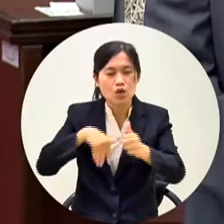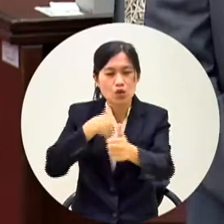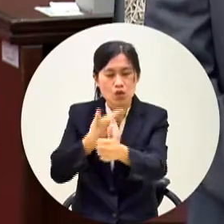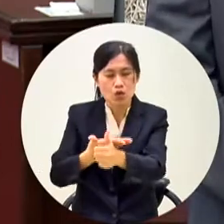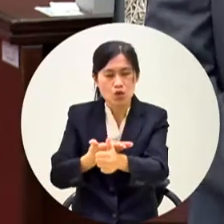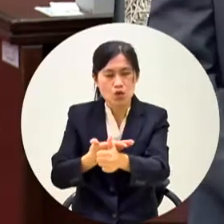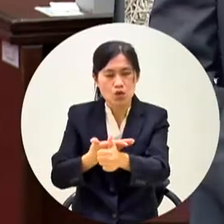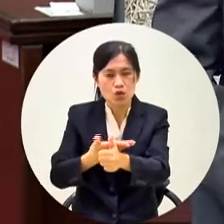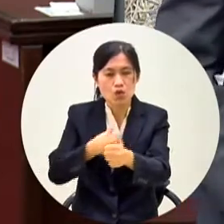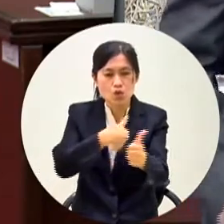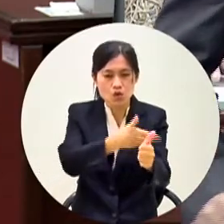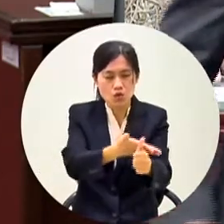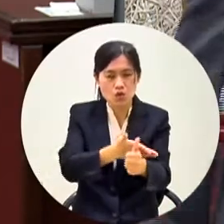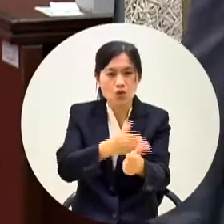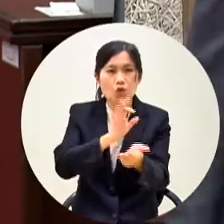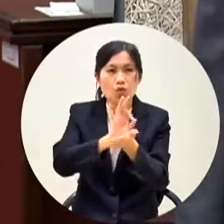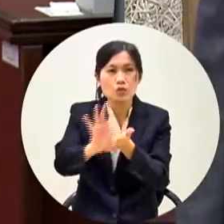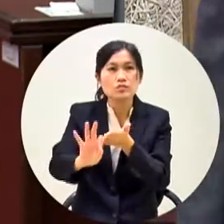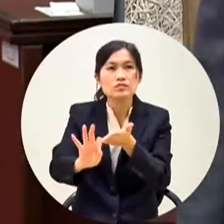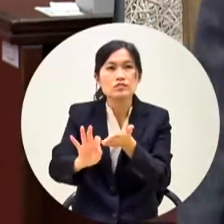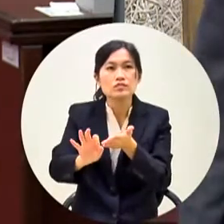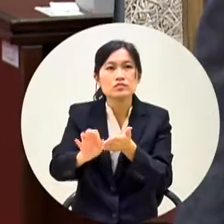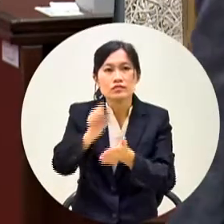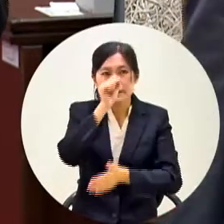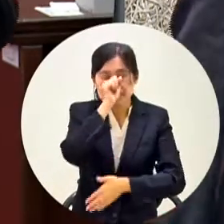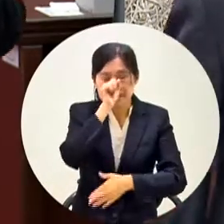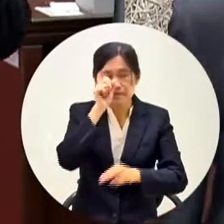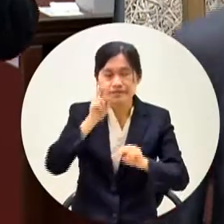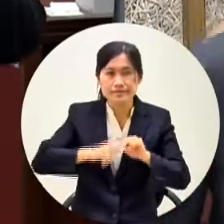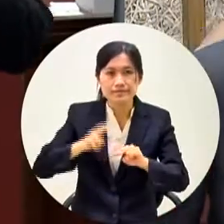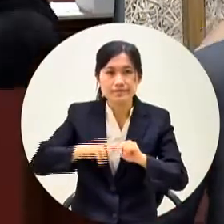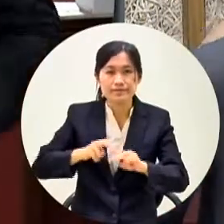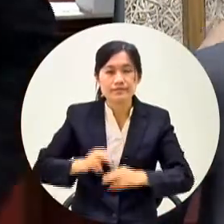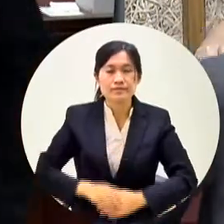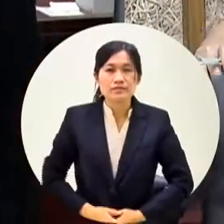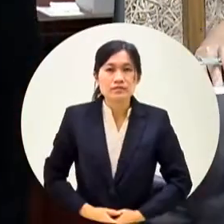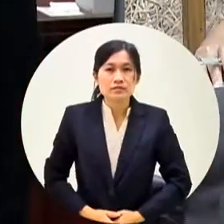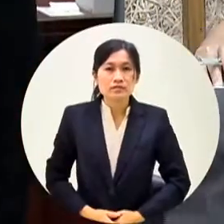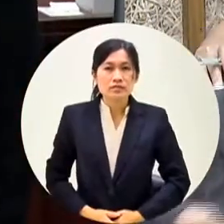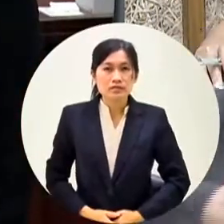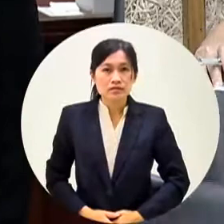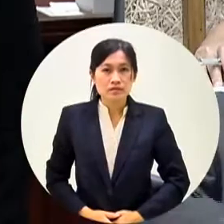甲议员做报告。 好，好，按局长请坐哦。